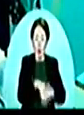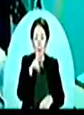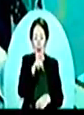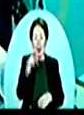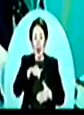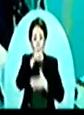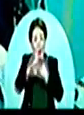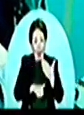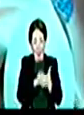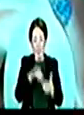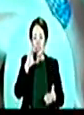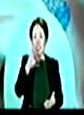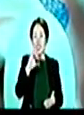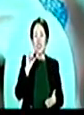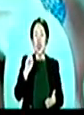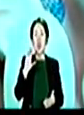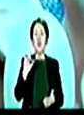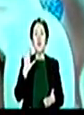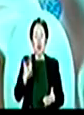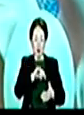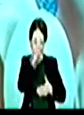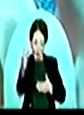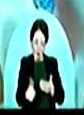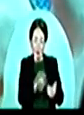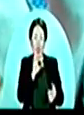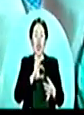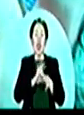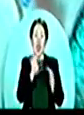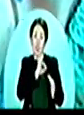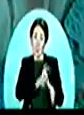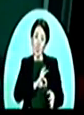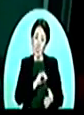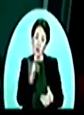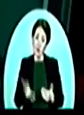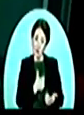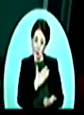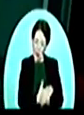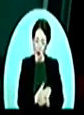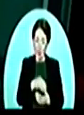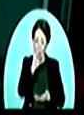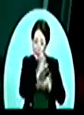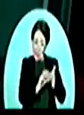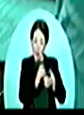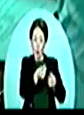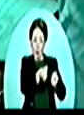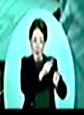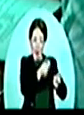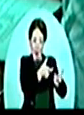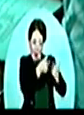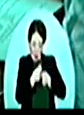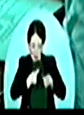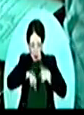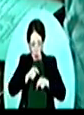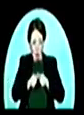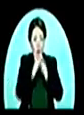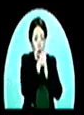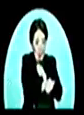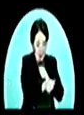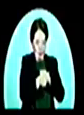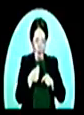хангамж серверийн асуудлыг шийдвэрлэн ашиглалтанд оруулад байна. Тус сангийн иргэн төлөлтийн их үсвэрийг тогтвортой